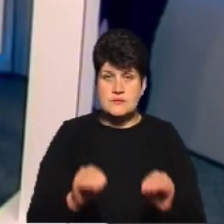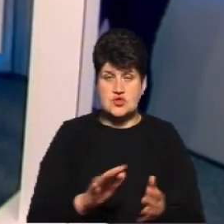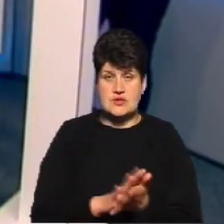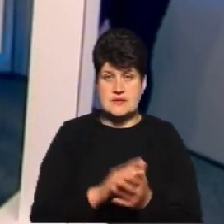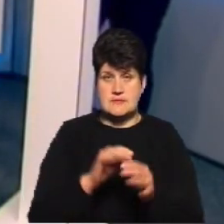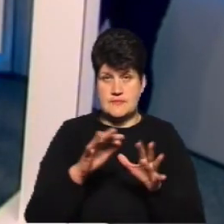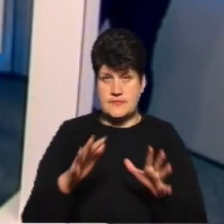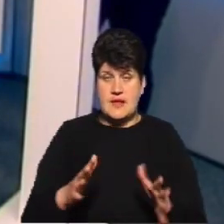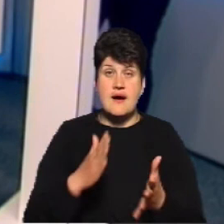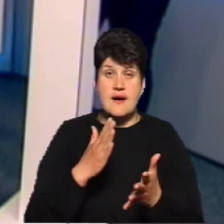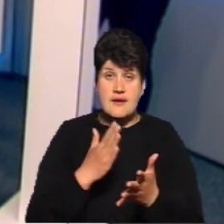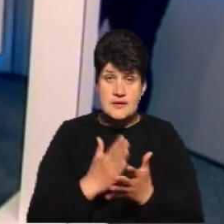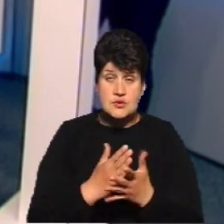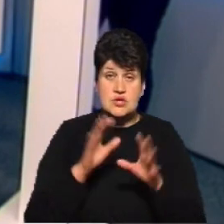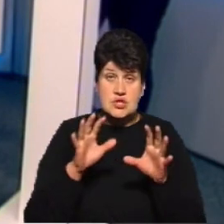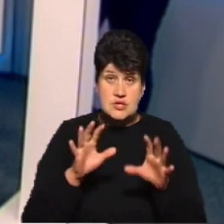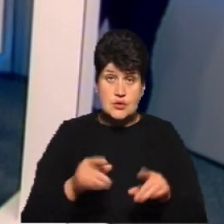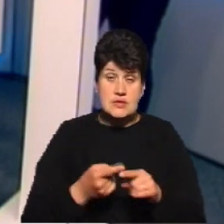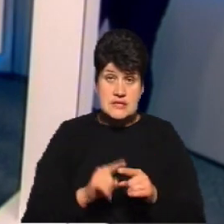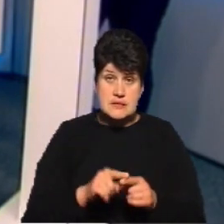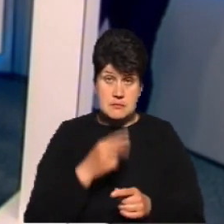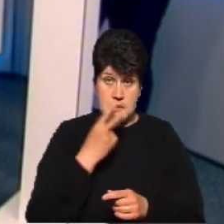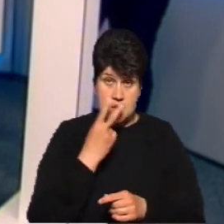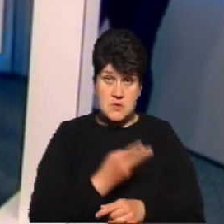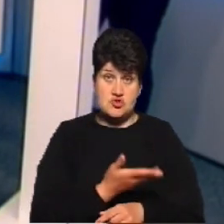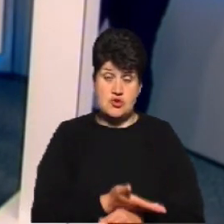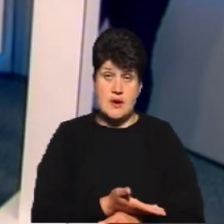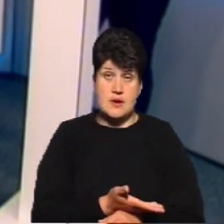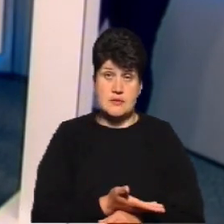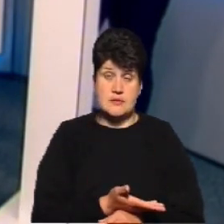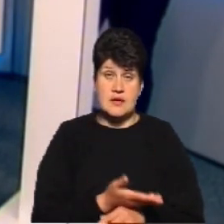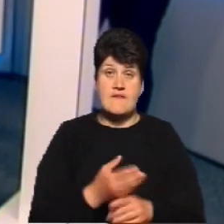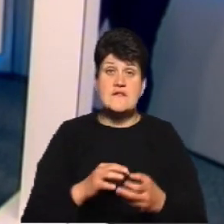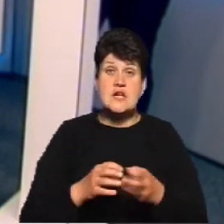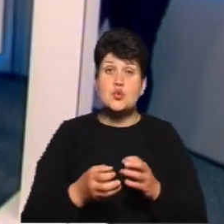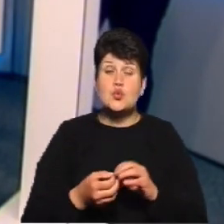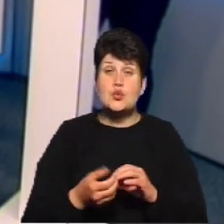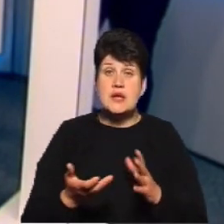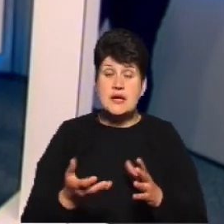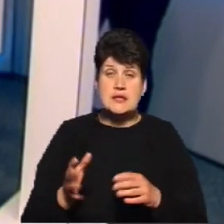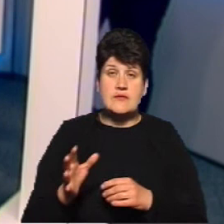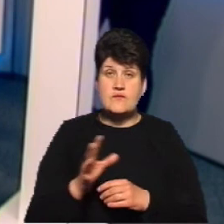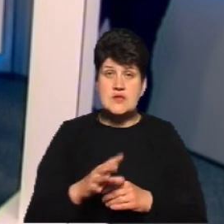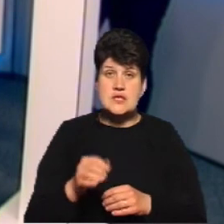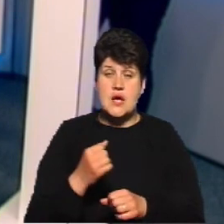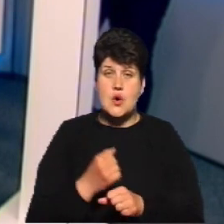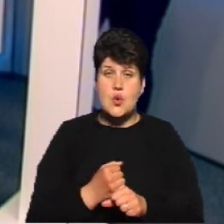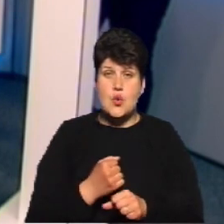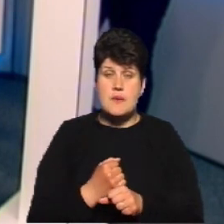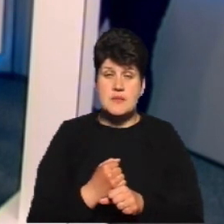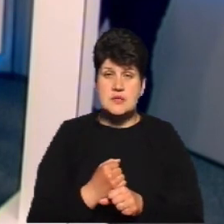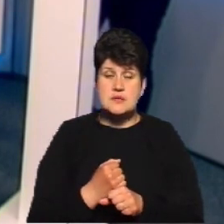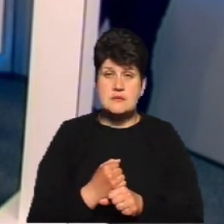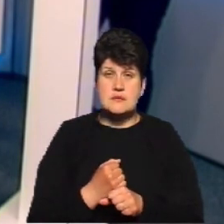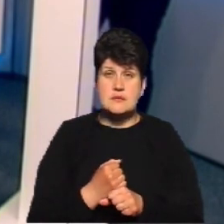існуючий закон таку річ передбачає. І в результаті все робиться в